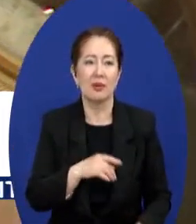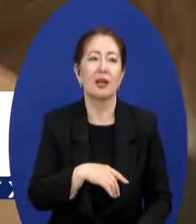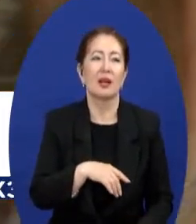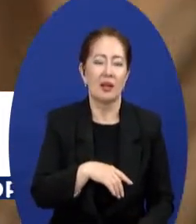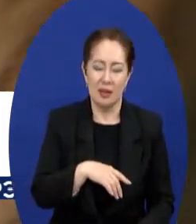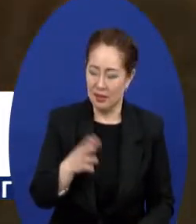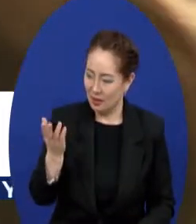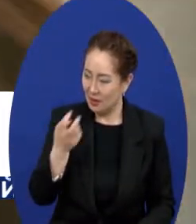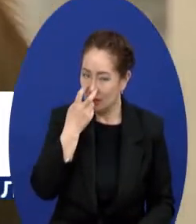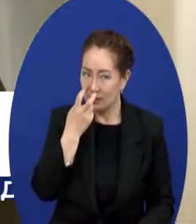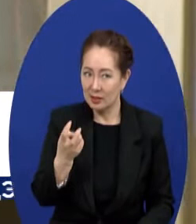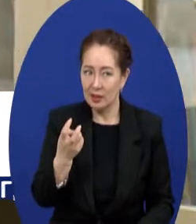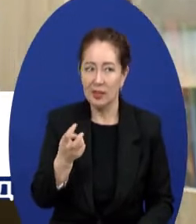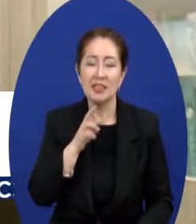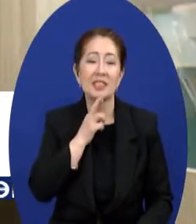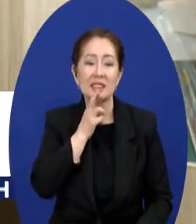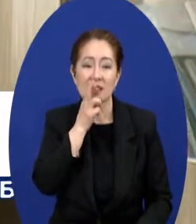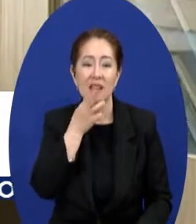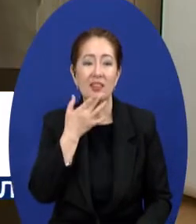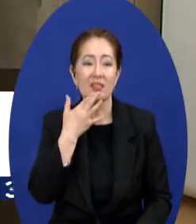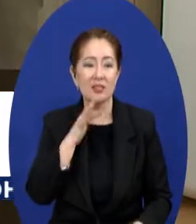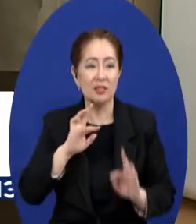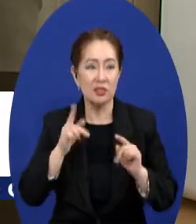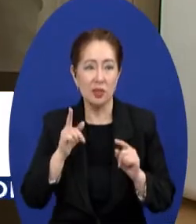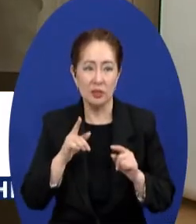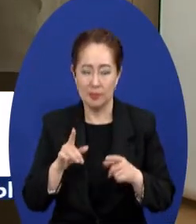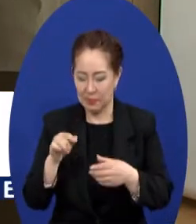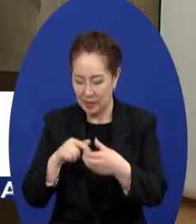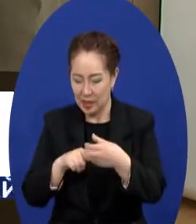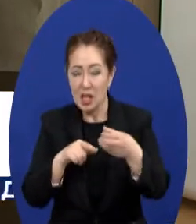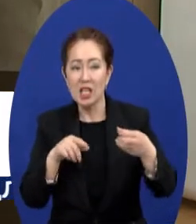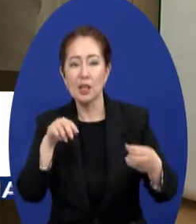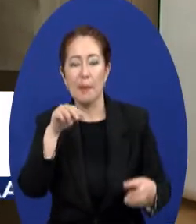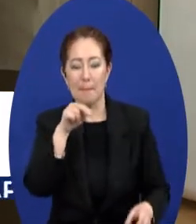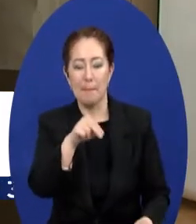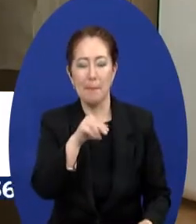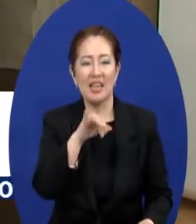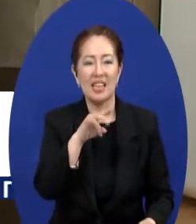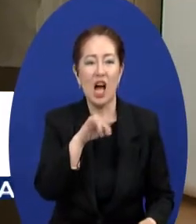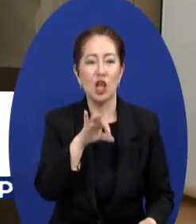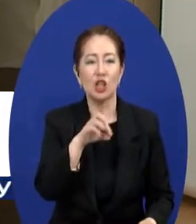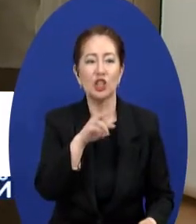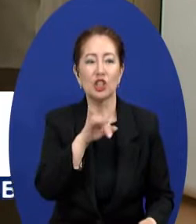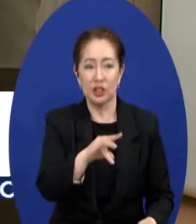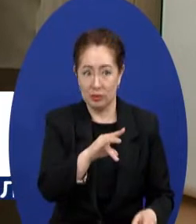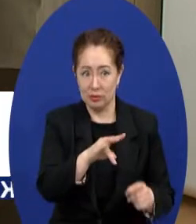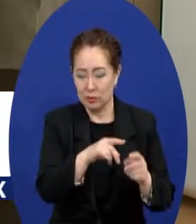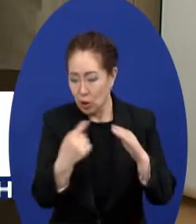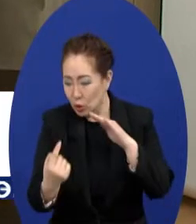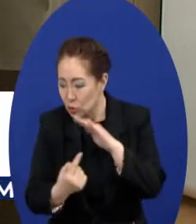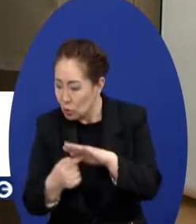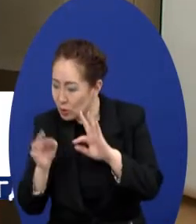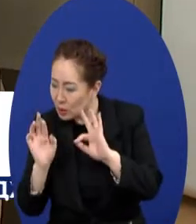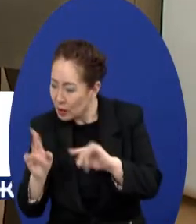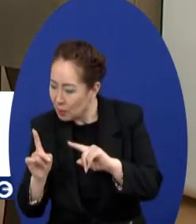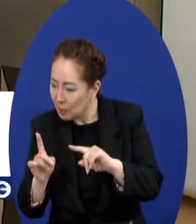За. За яаж вэ? Ягаан өнгөтэй боллоо. Фенолэтилен. Фенолэтиленээр юуг таньдаг вэ? Суурийг тань. Хамгийн шүү дээ